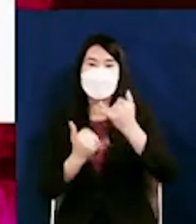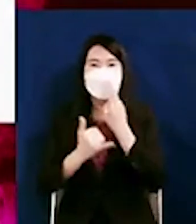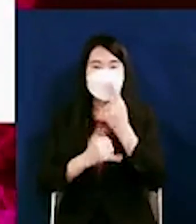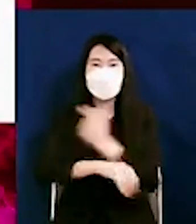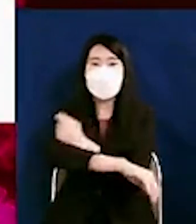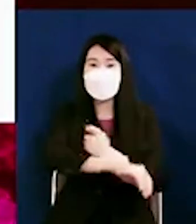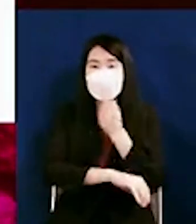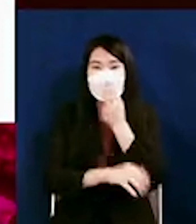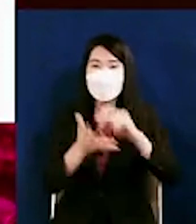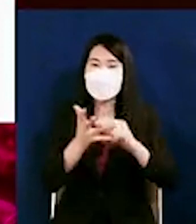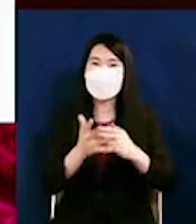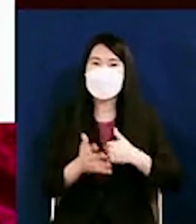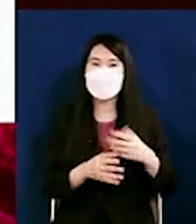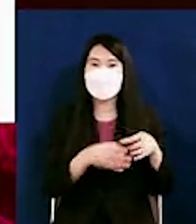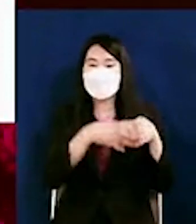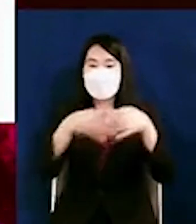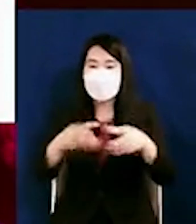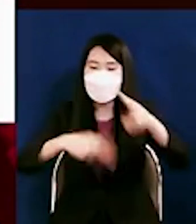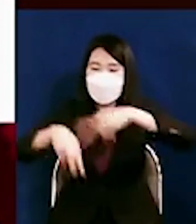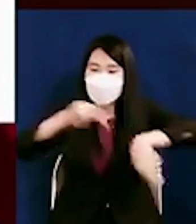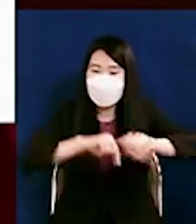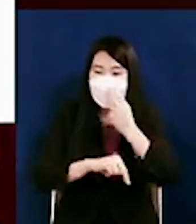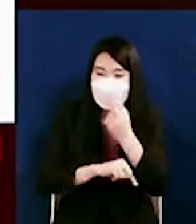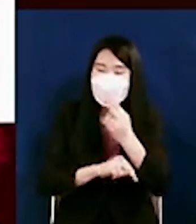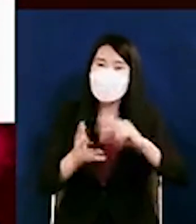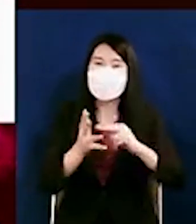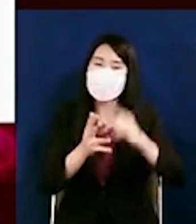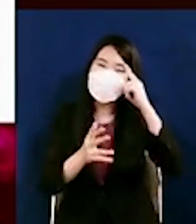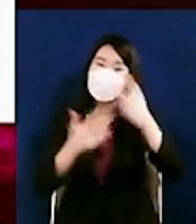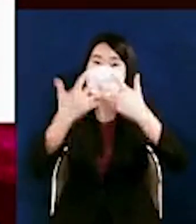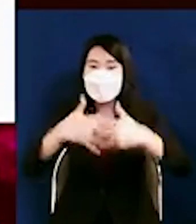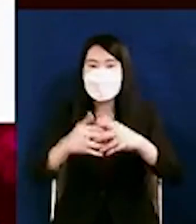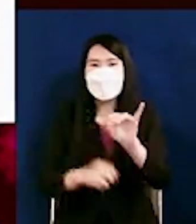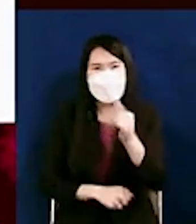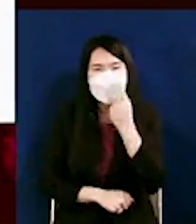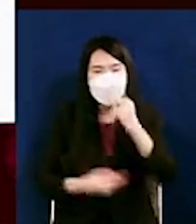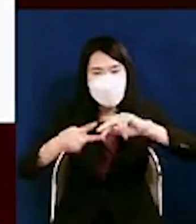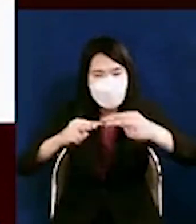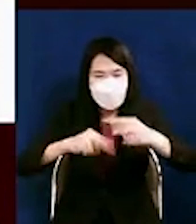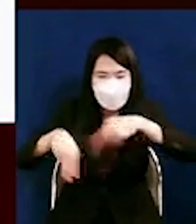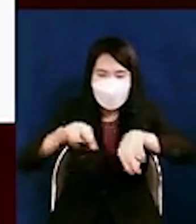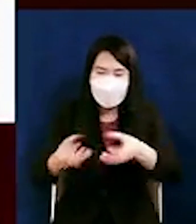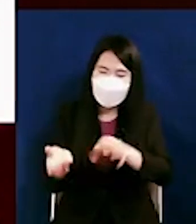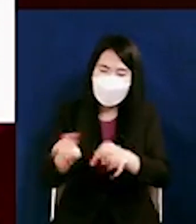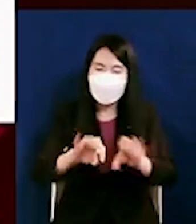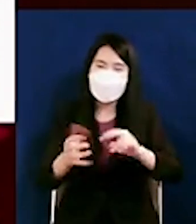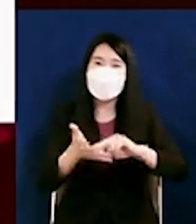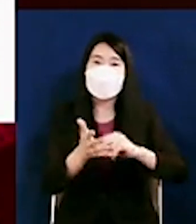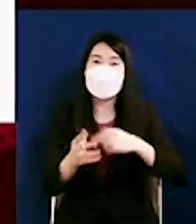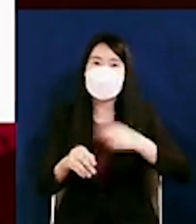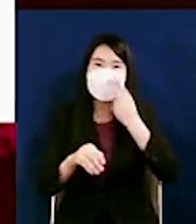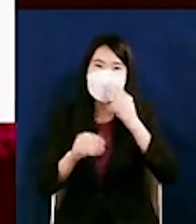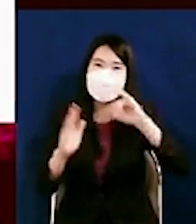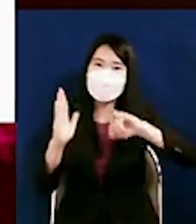ทางพื้นที่นะครับลงไปดูแลควบคุมโรคแล้วก็อาจจะมีการตรวจเพิ่มเติมอาจจะขยายตรวจไปยังพื้นที่อื่น